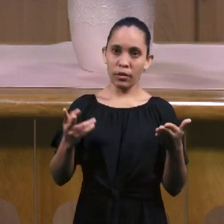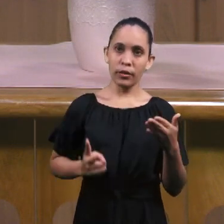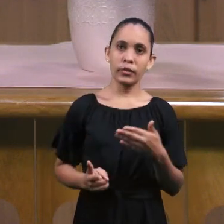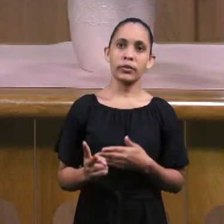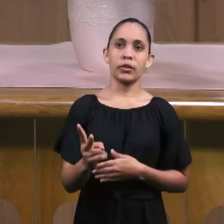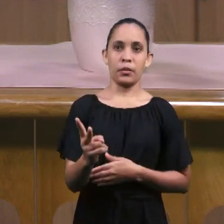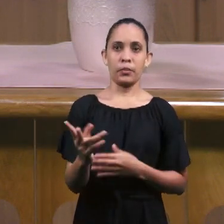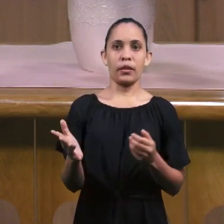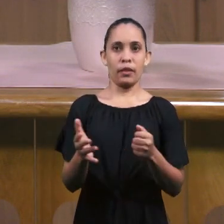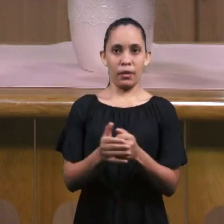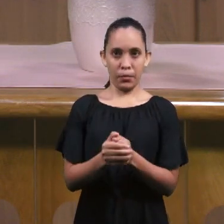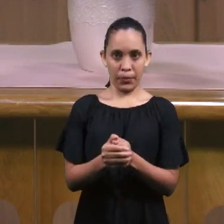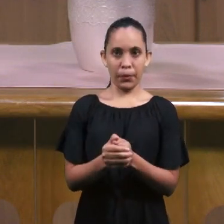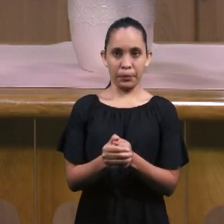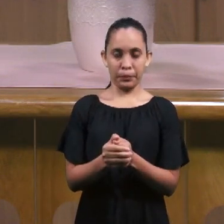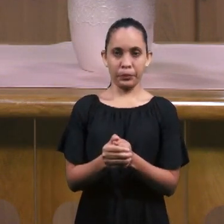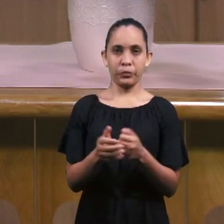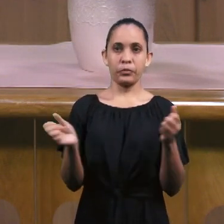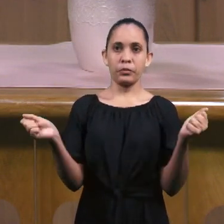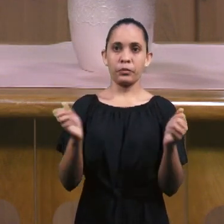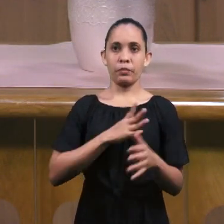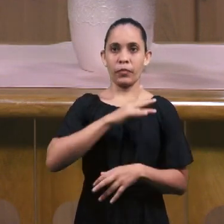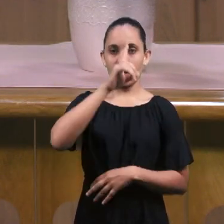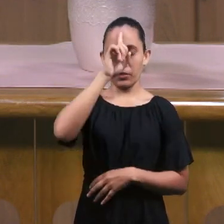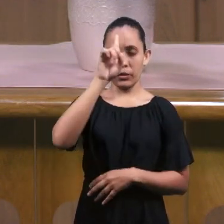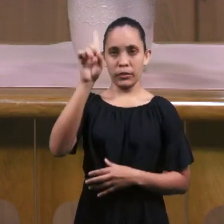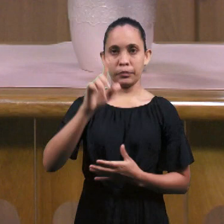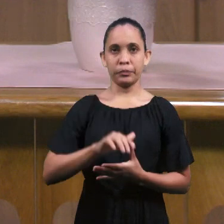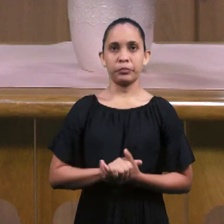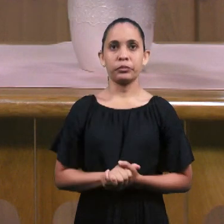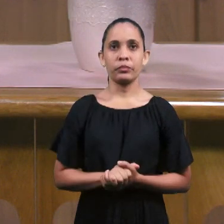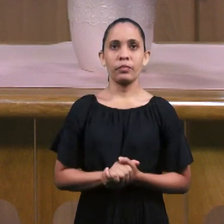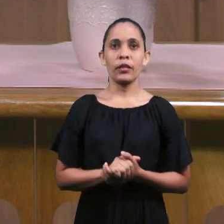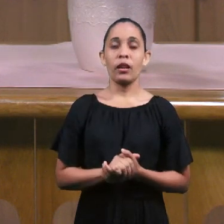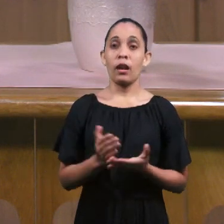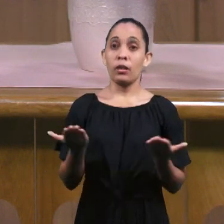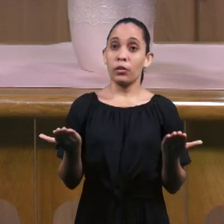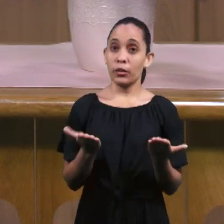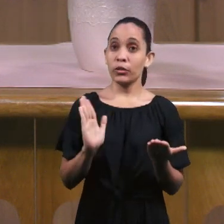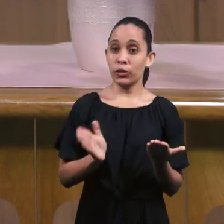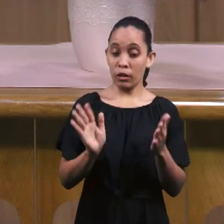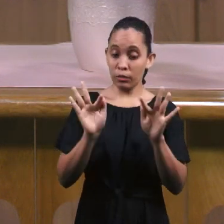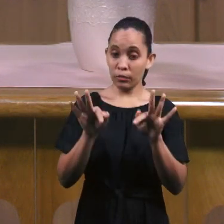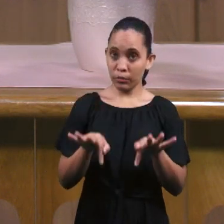Amen. Loué soit le nom du Seigneur. Ainsi, nous arrivons à la fin de cette école